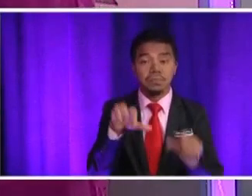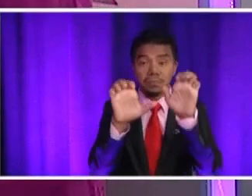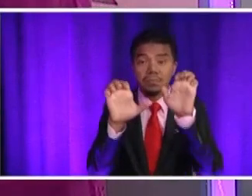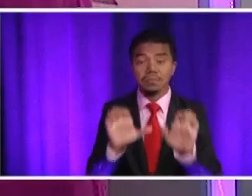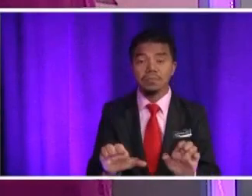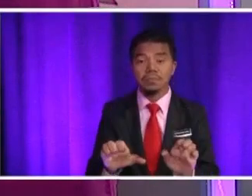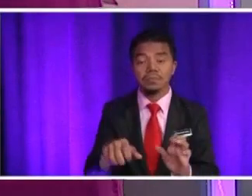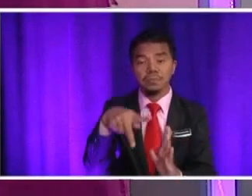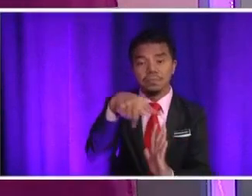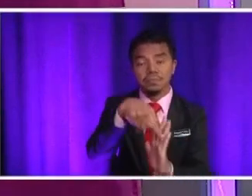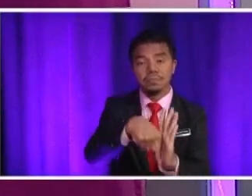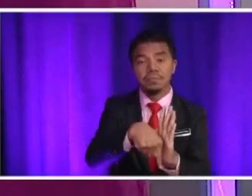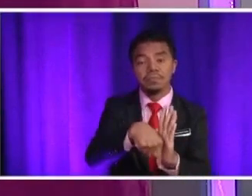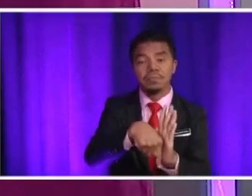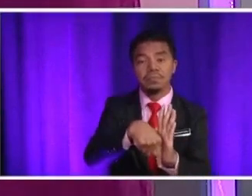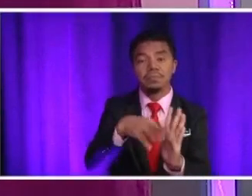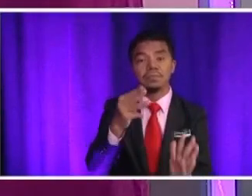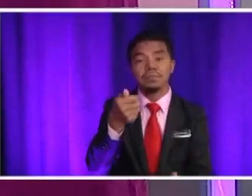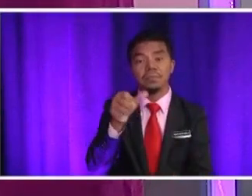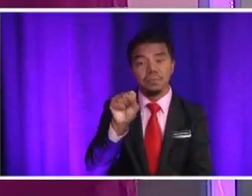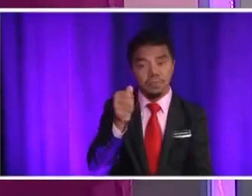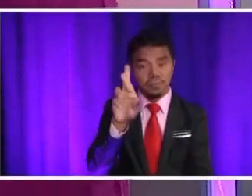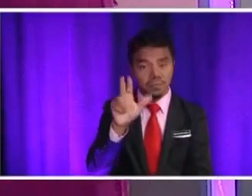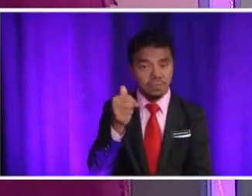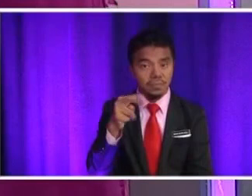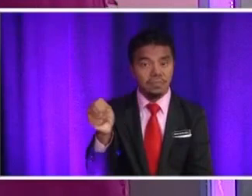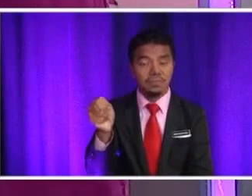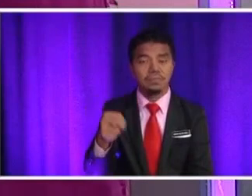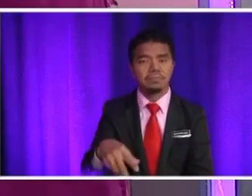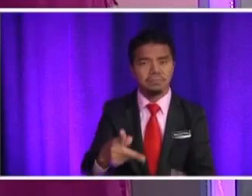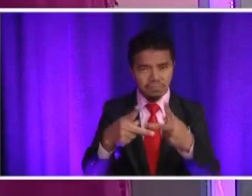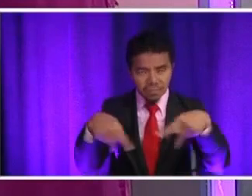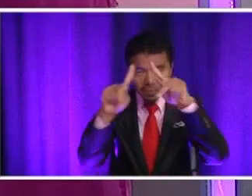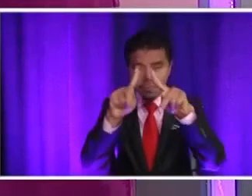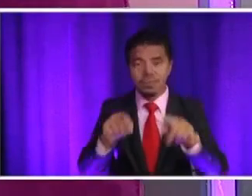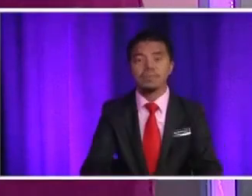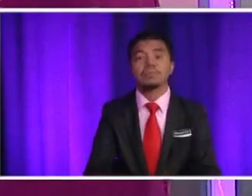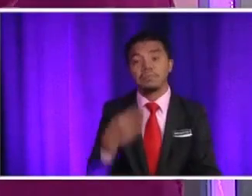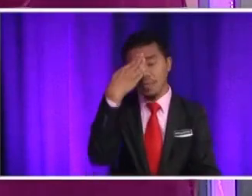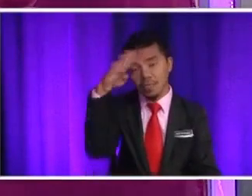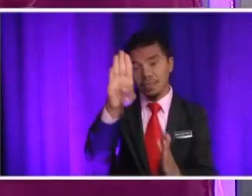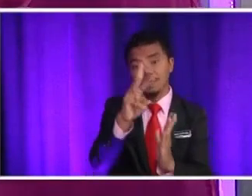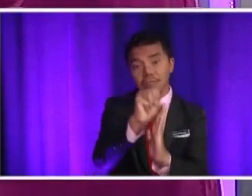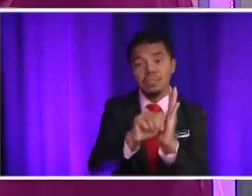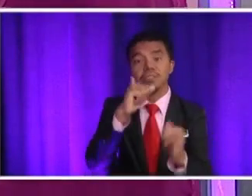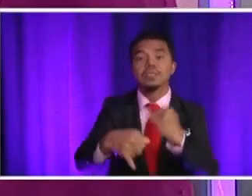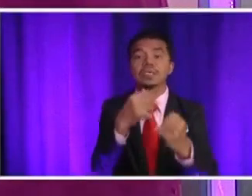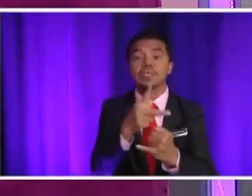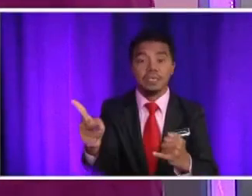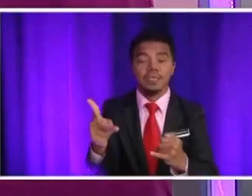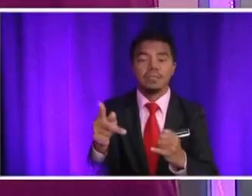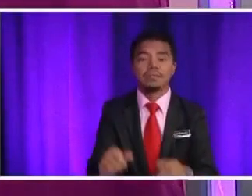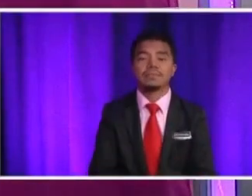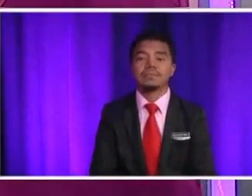pemasaran. Sebab elemen ini penting bagi menjayakan perniagaan mereka. Jadi,